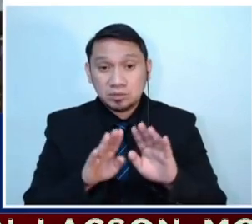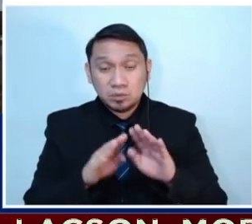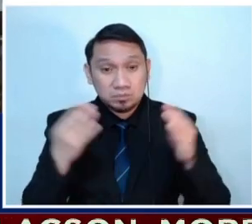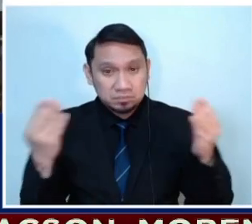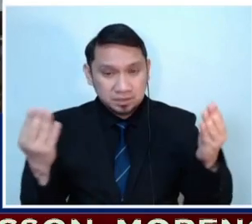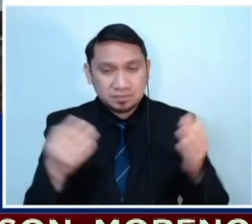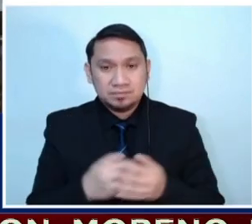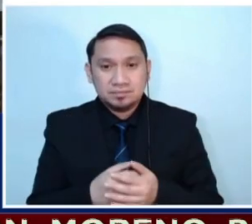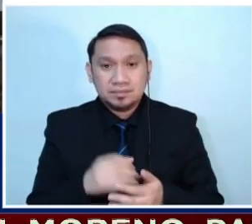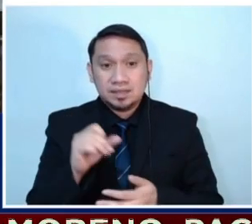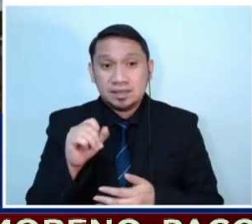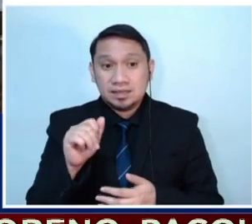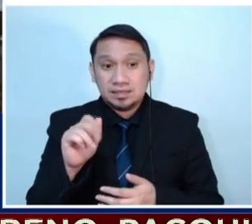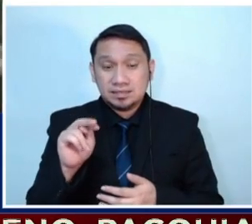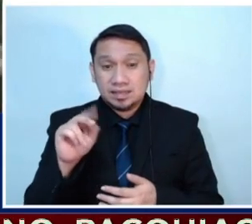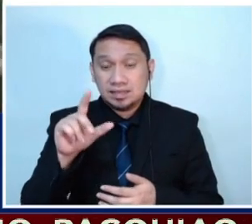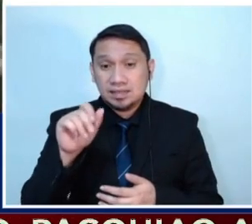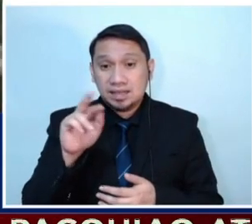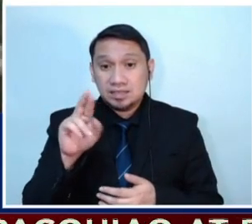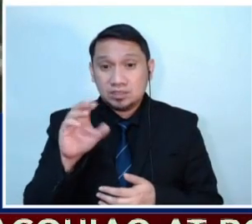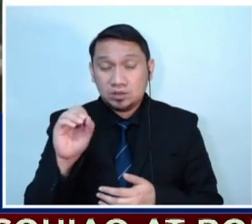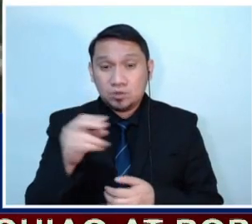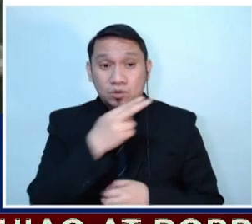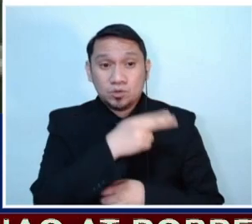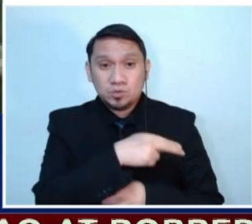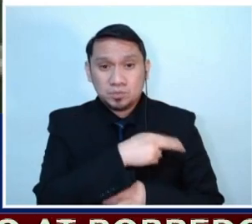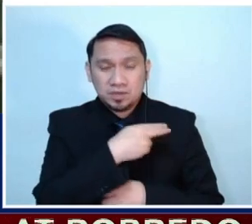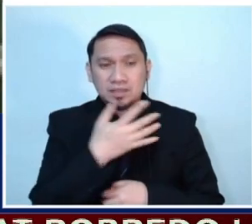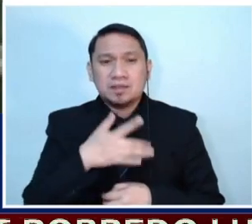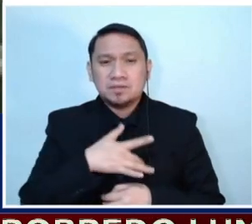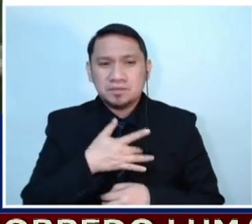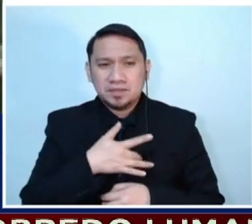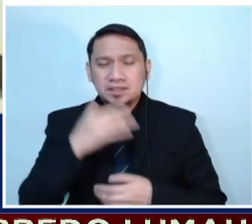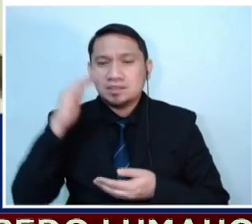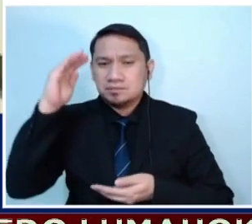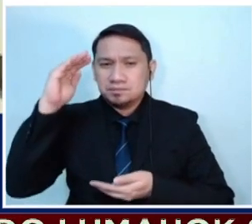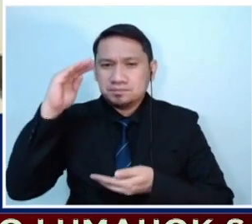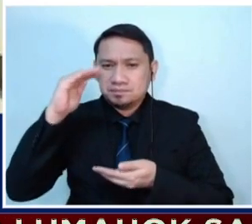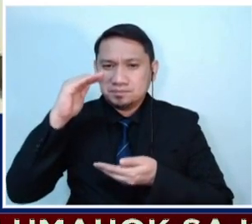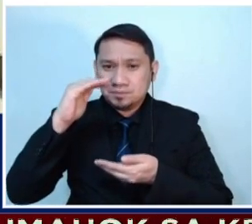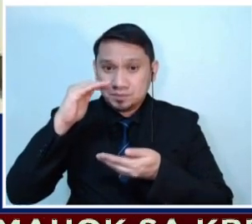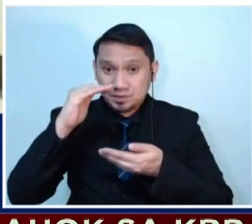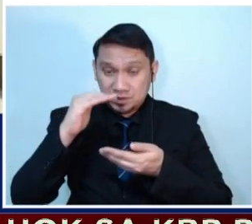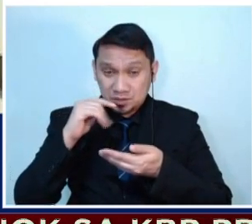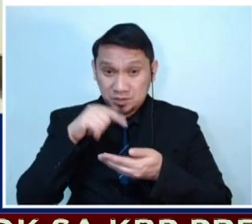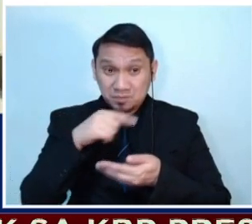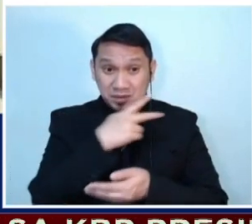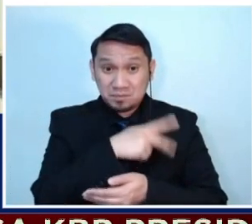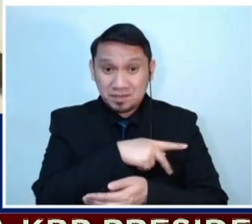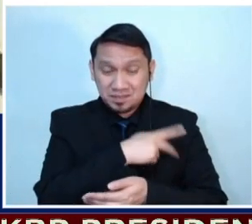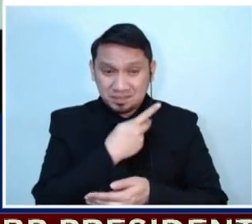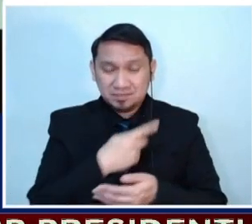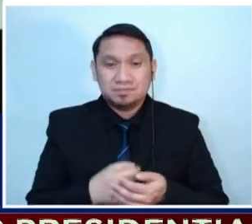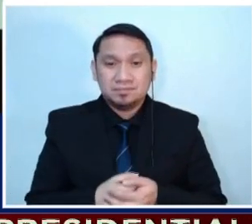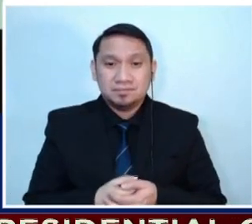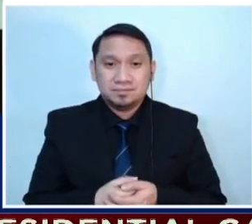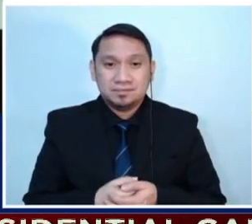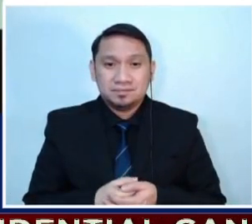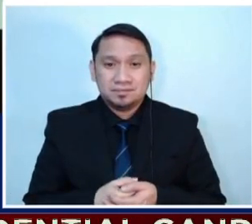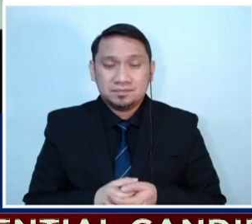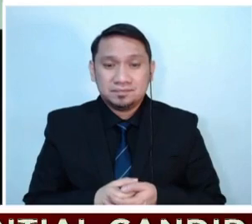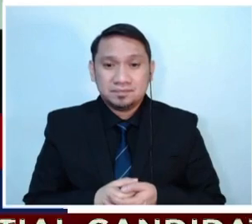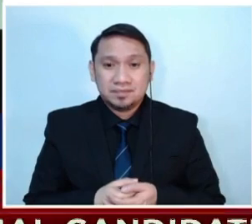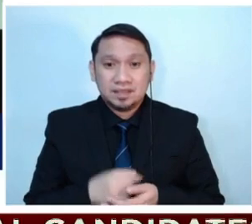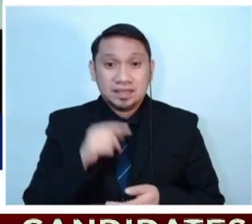San Lazaro Hospital sa Maynila, ramdam na ang pagbaba ng bilang ng mga pasyenteng na-admit dahil sa COVID-19. The